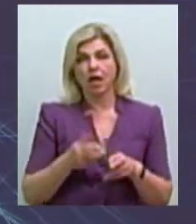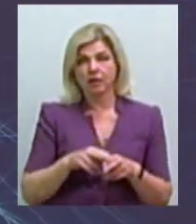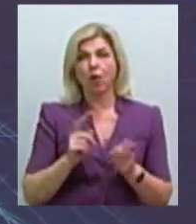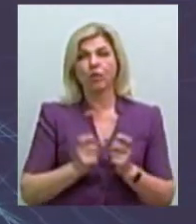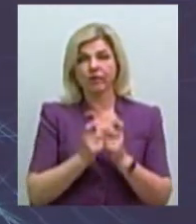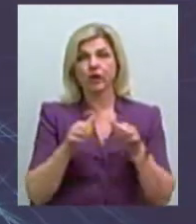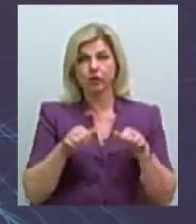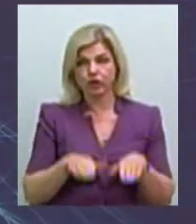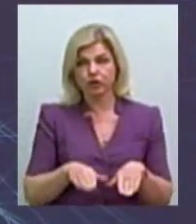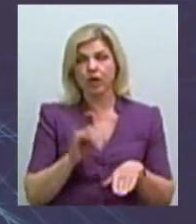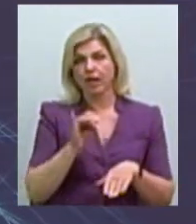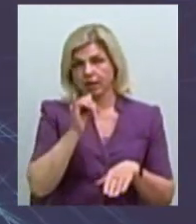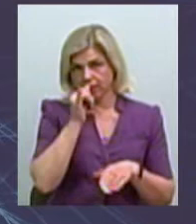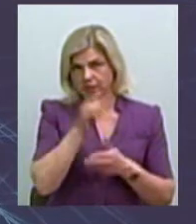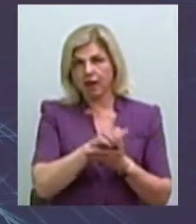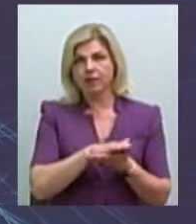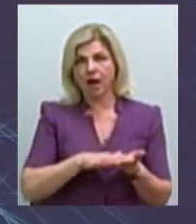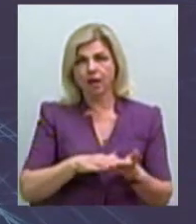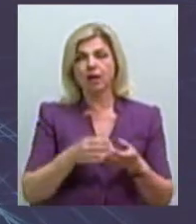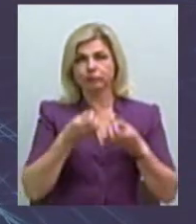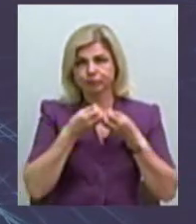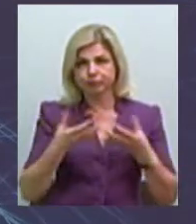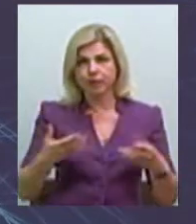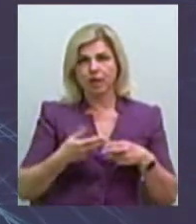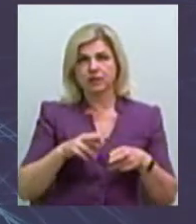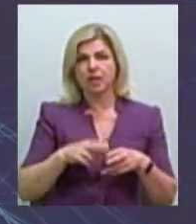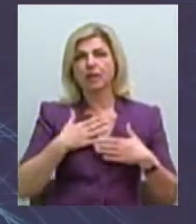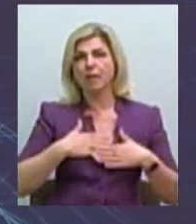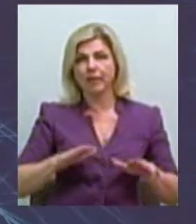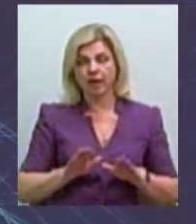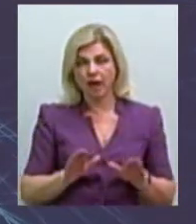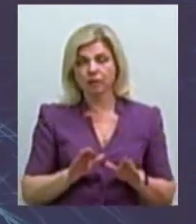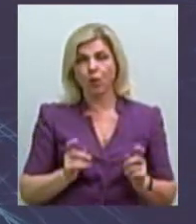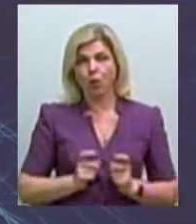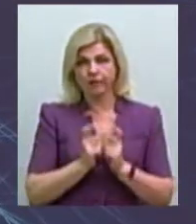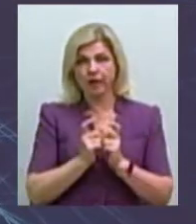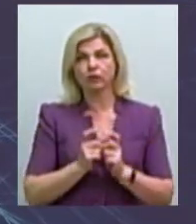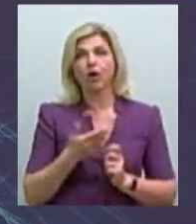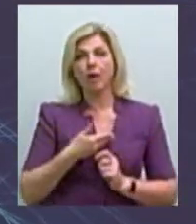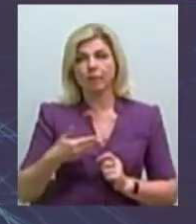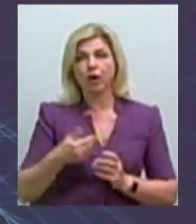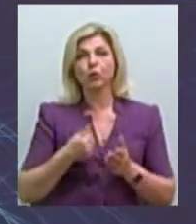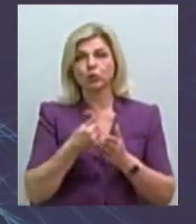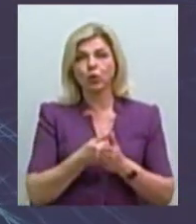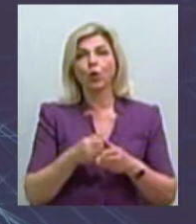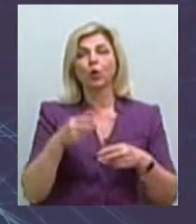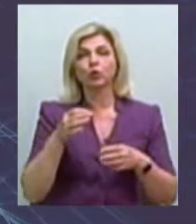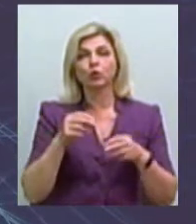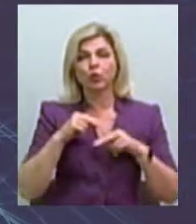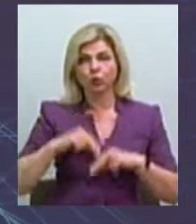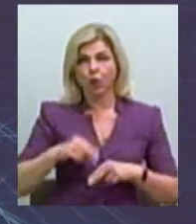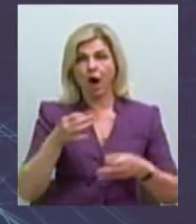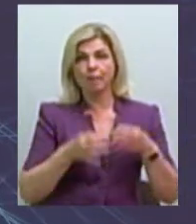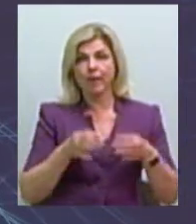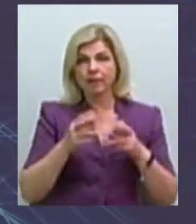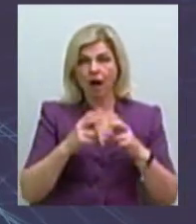і не дати далі розгортанню цього, не сприяти розгортанню цього конфлікту, ми до трудового арбітражу беремо